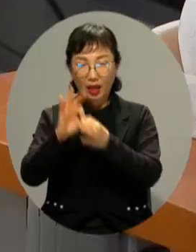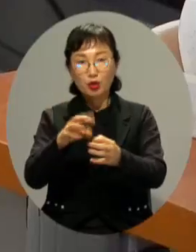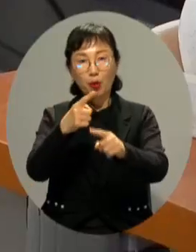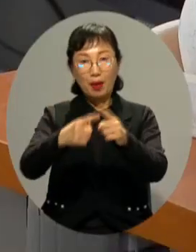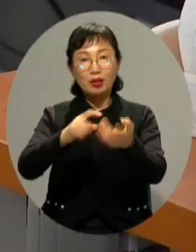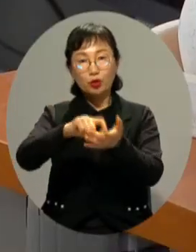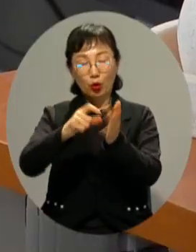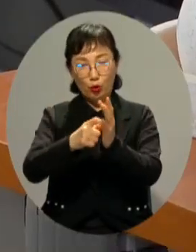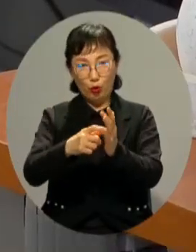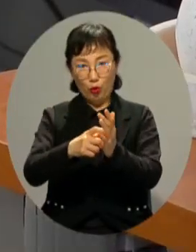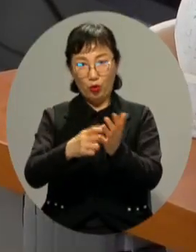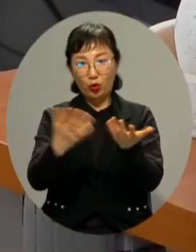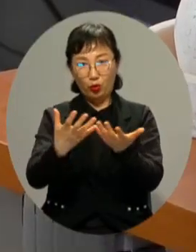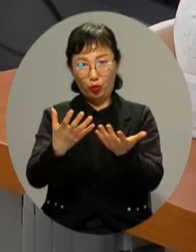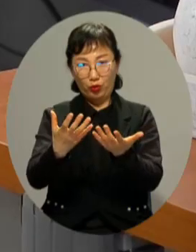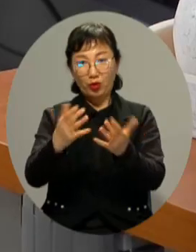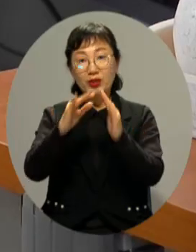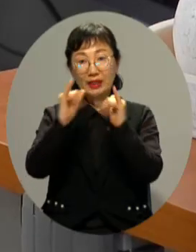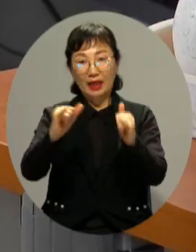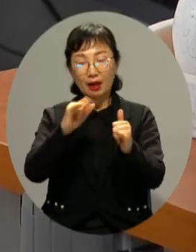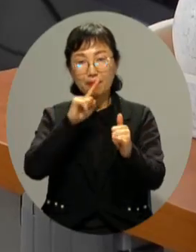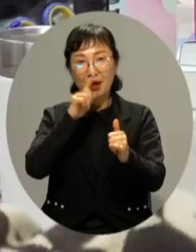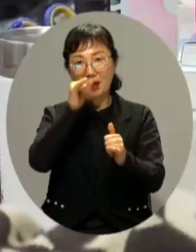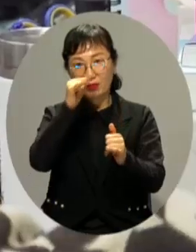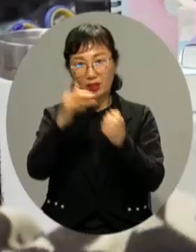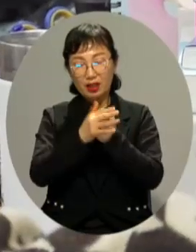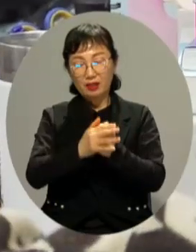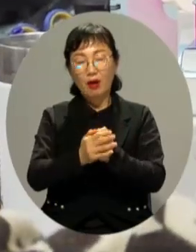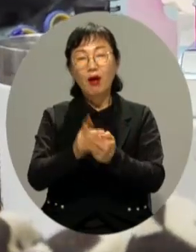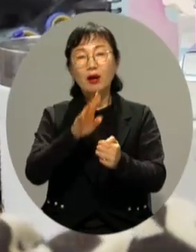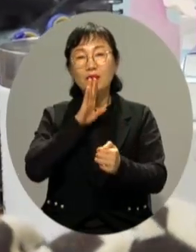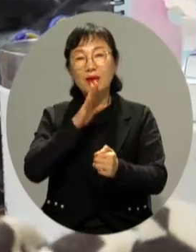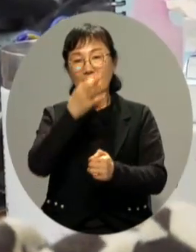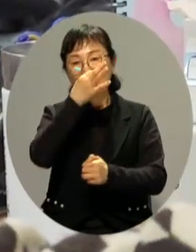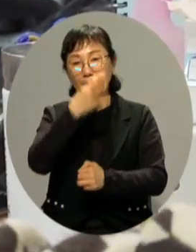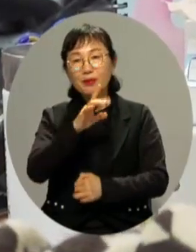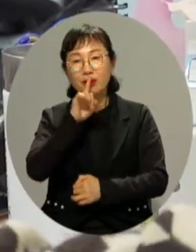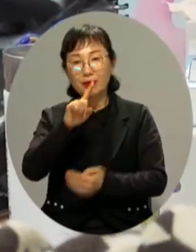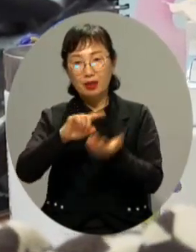반쪽짜리 노동자라는 공무원들의 한숨이 깊어지고 있습니다. MBC 뉴스 이창익입니다.